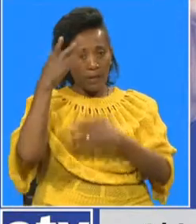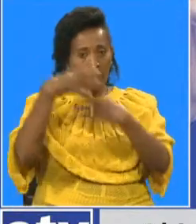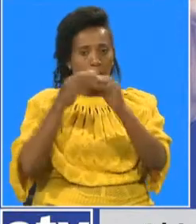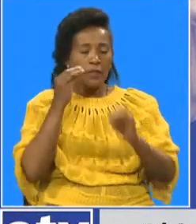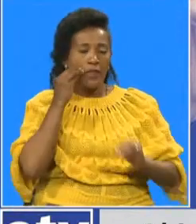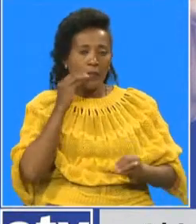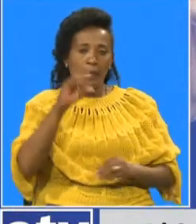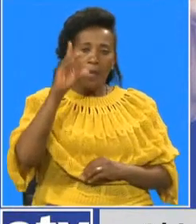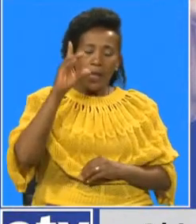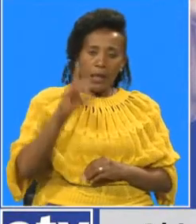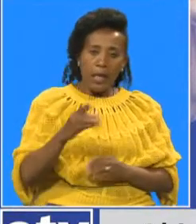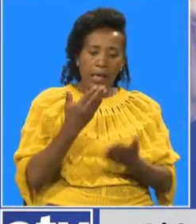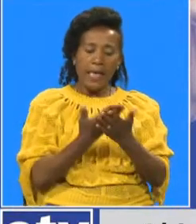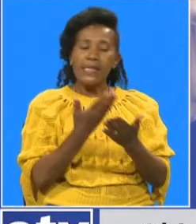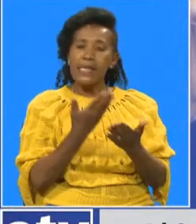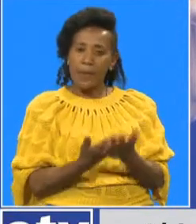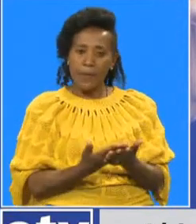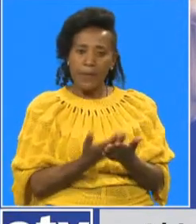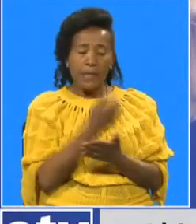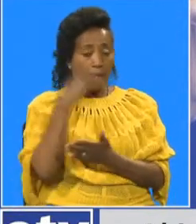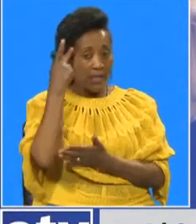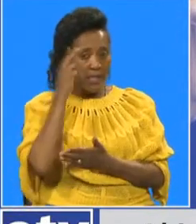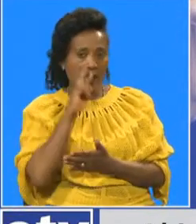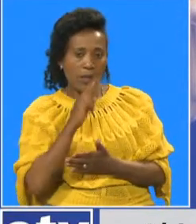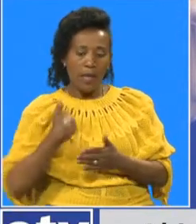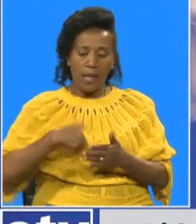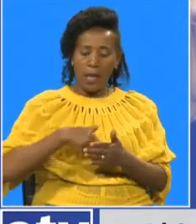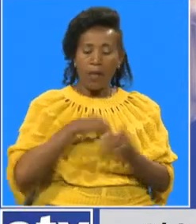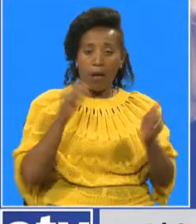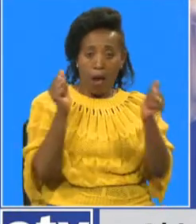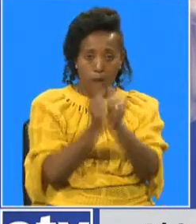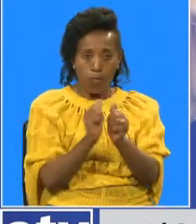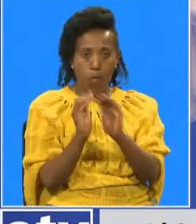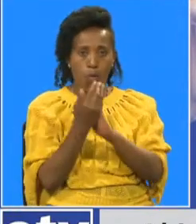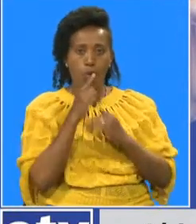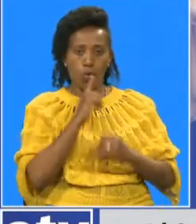ቤትም ከገንዘብ ሚኒስቴርም ከኛ ጋርም ሆኖ